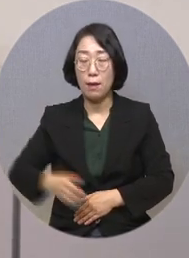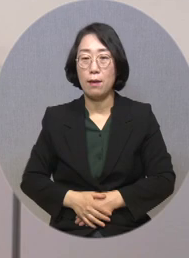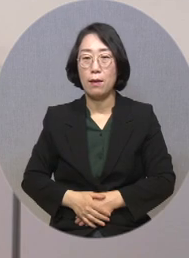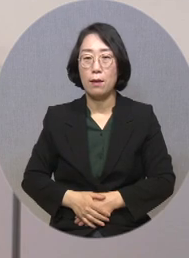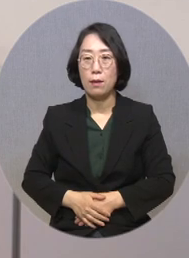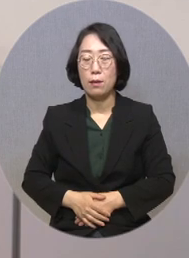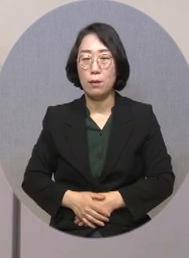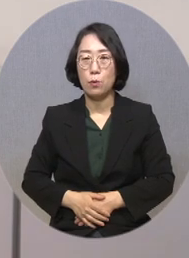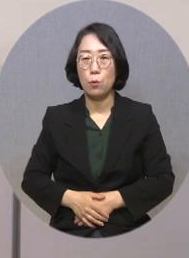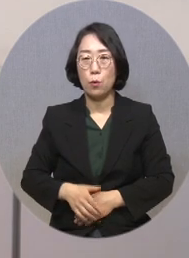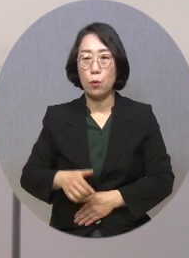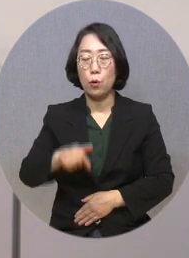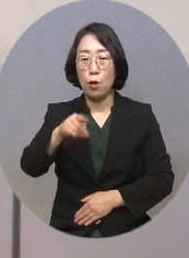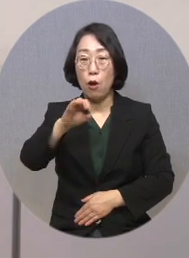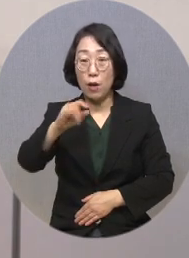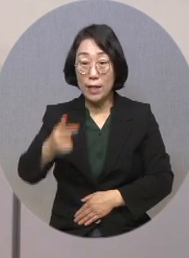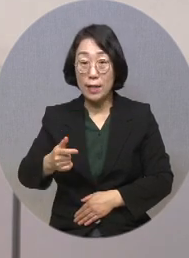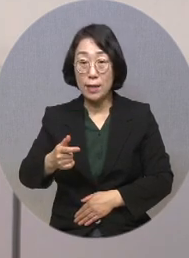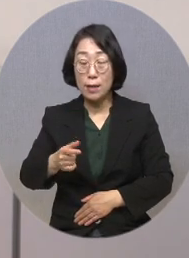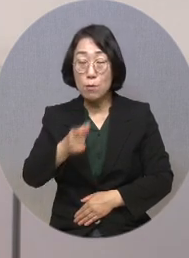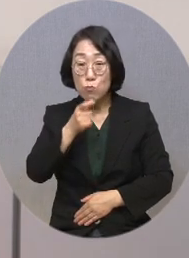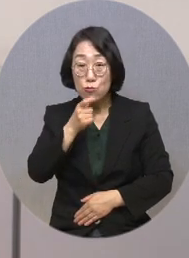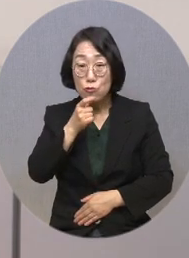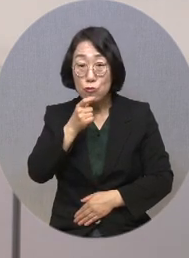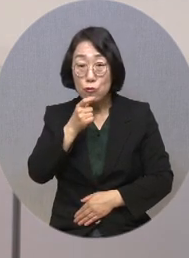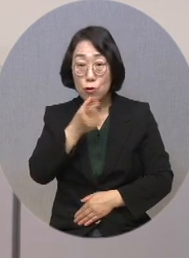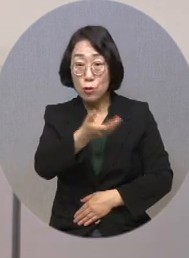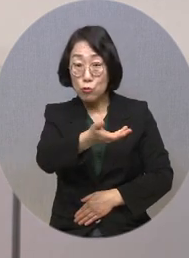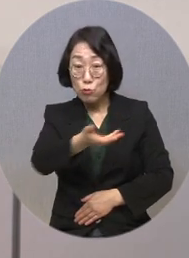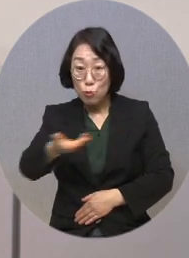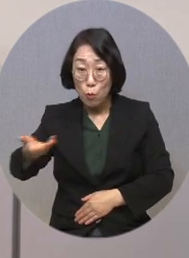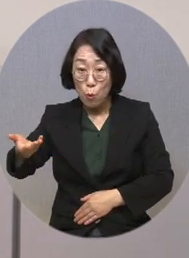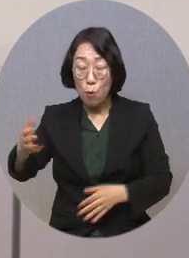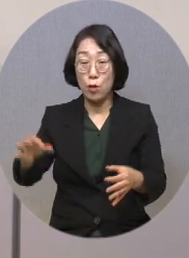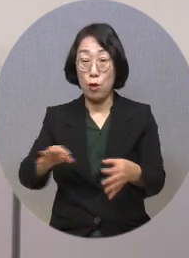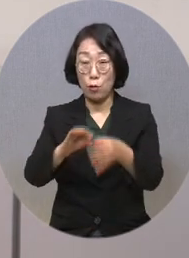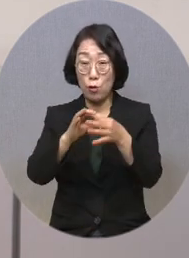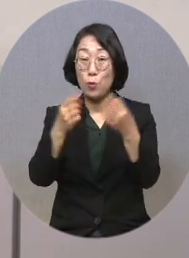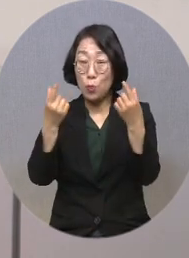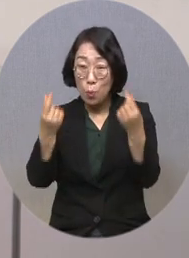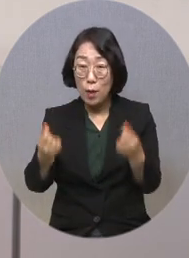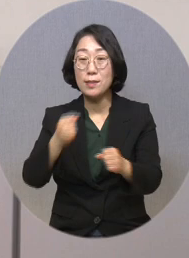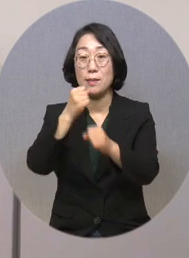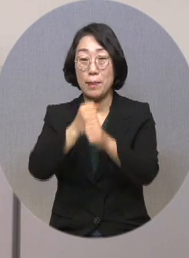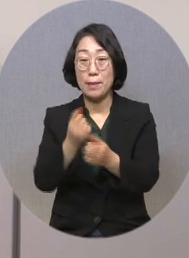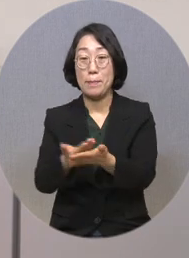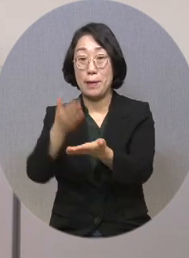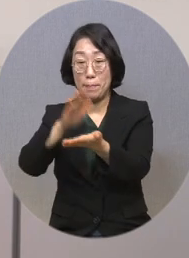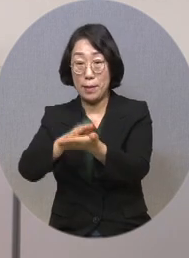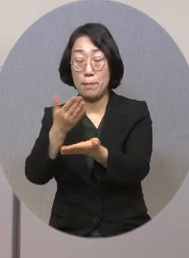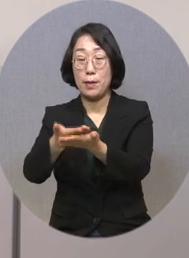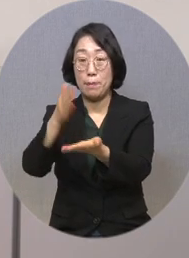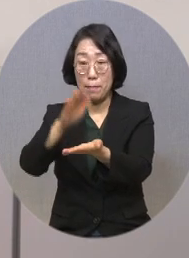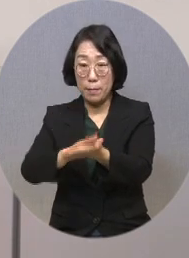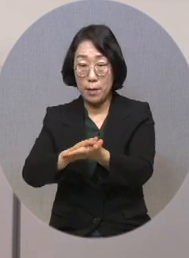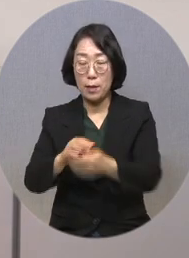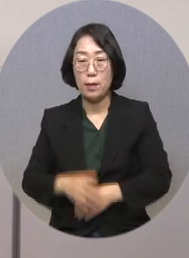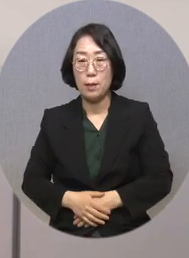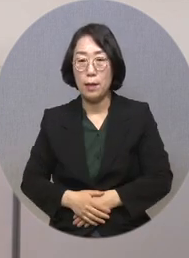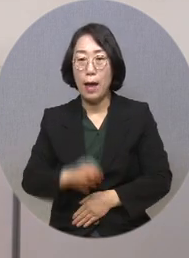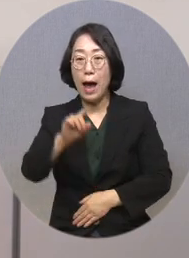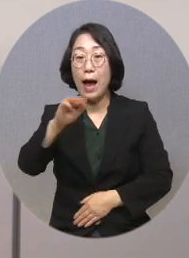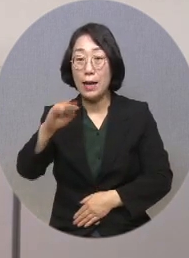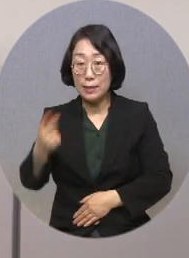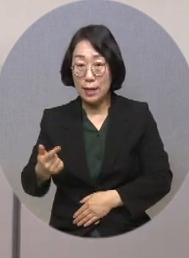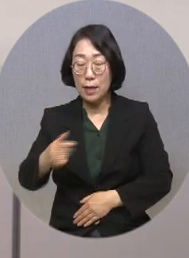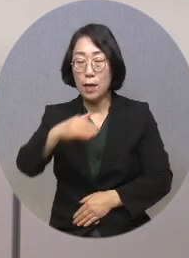경인 아라뱃길과 같은 그런 관광 체험 수로를 만들어서 수도권 및 아산 남북권